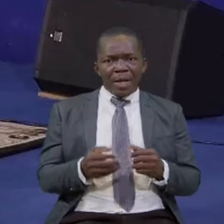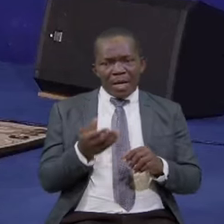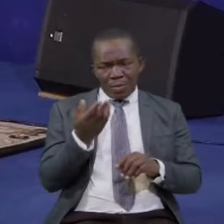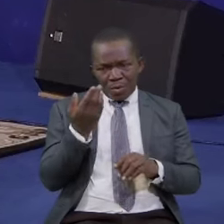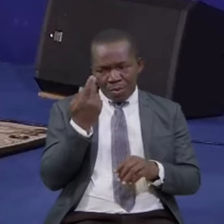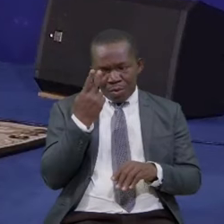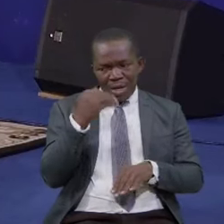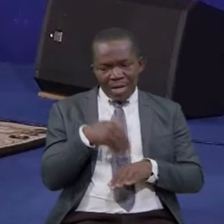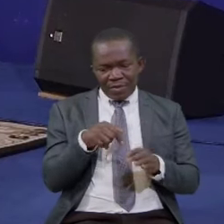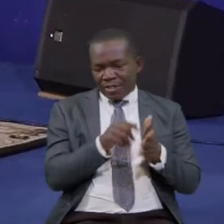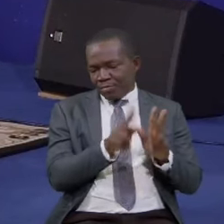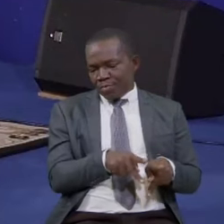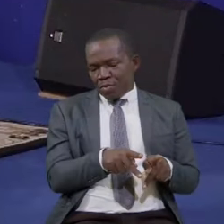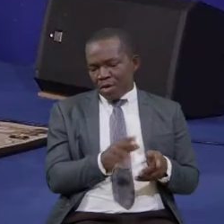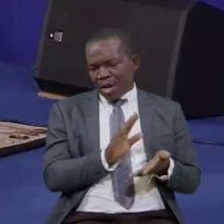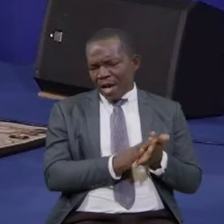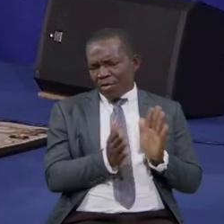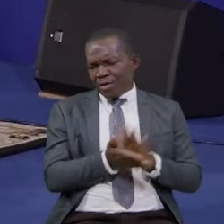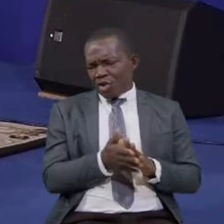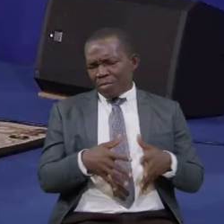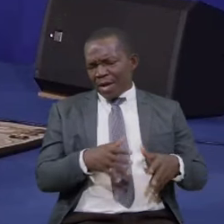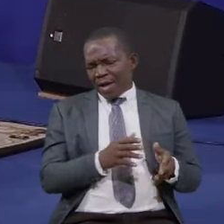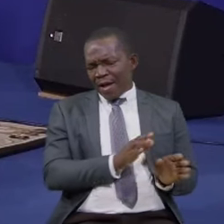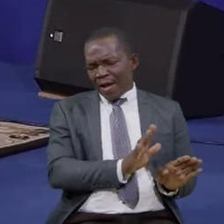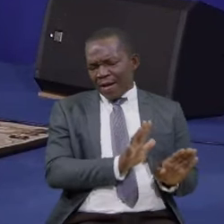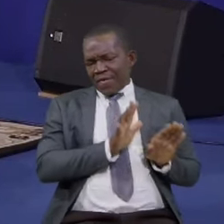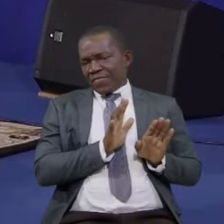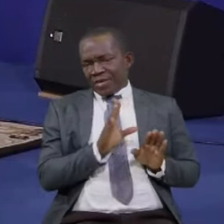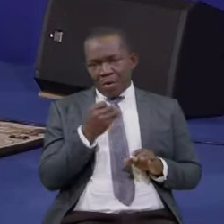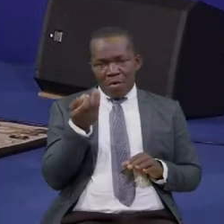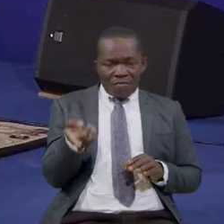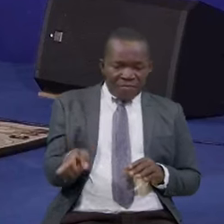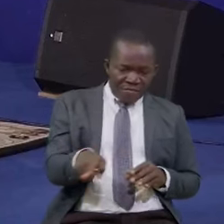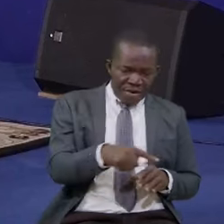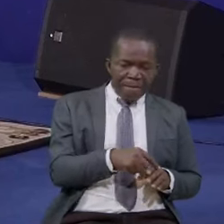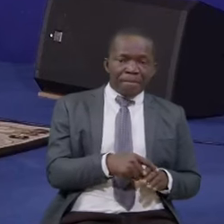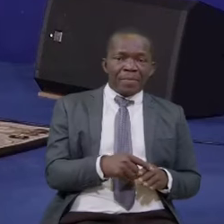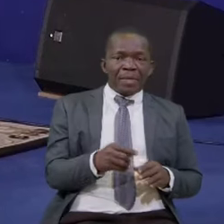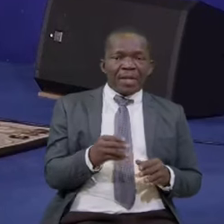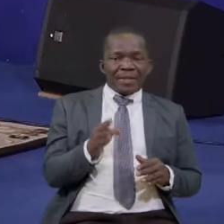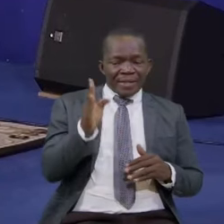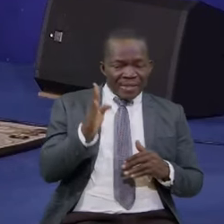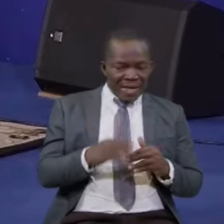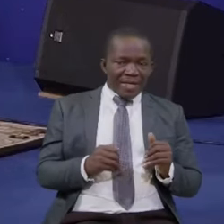semble que que leur yeux furieux sont plus forts plus grands